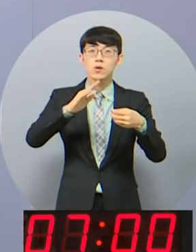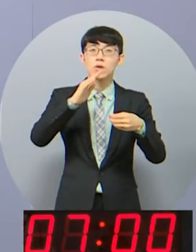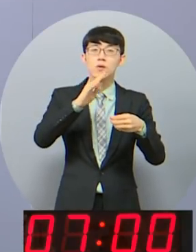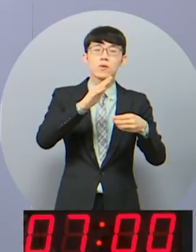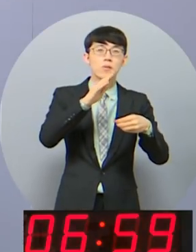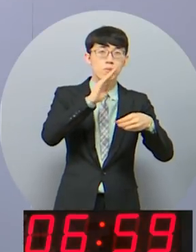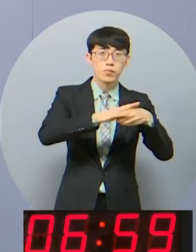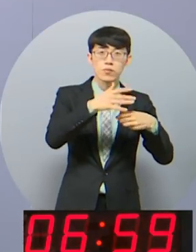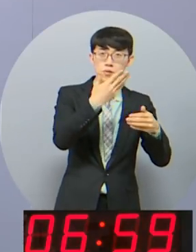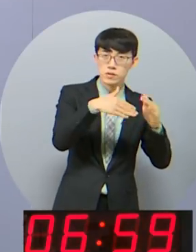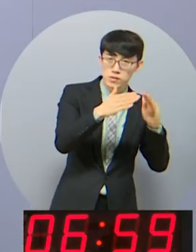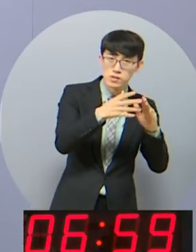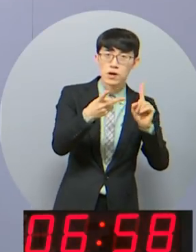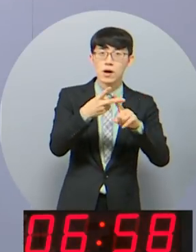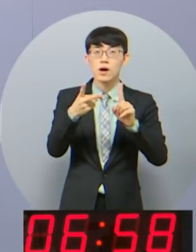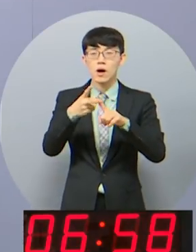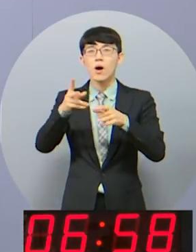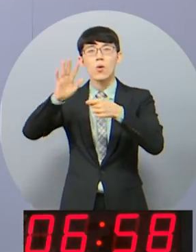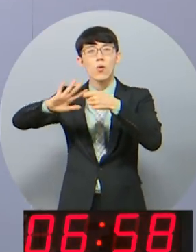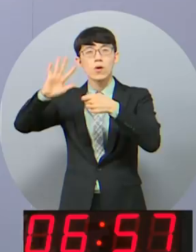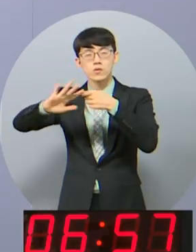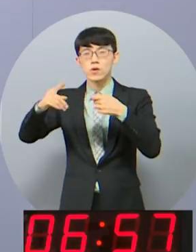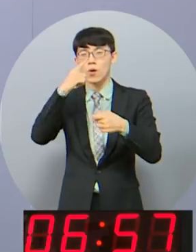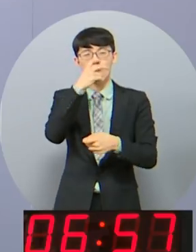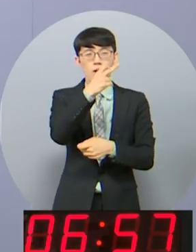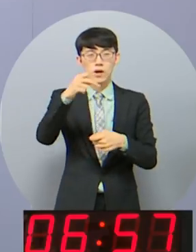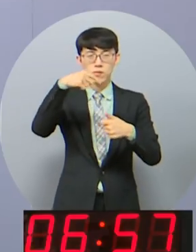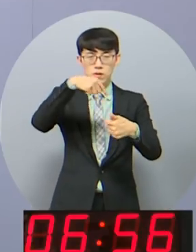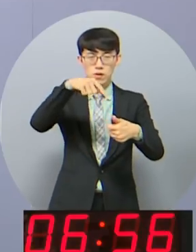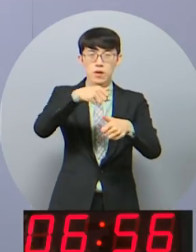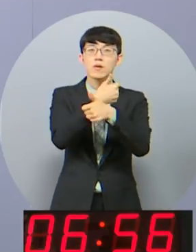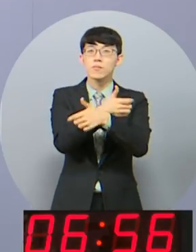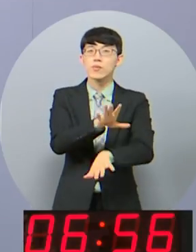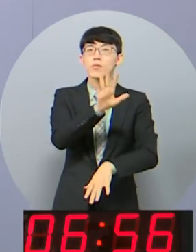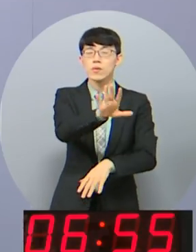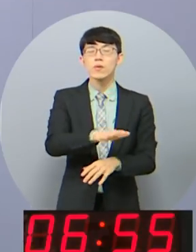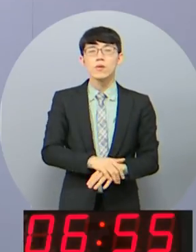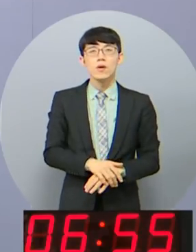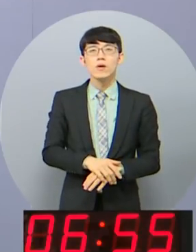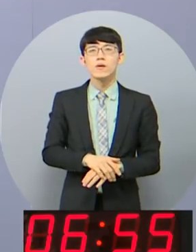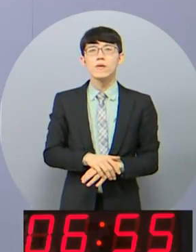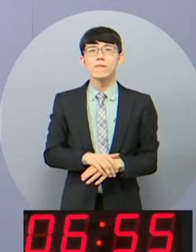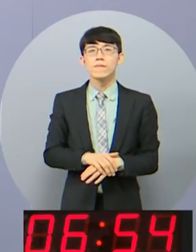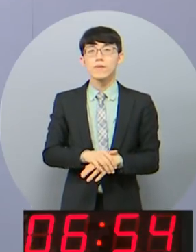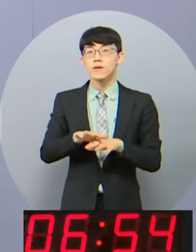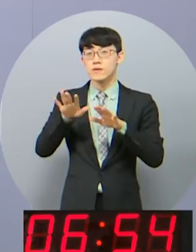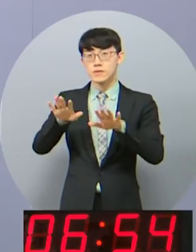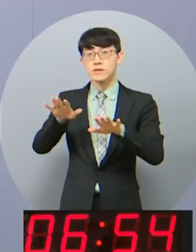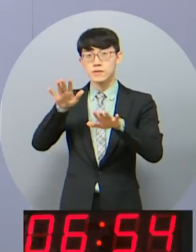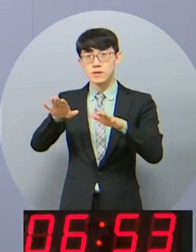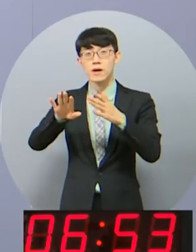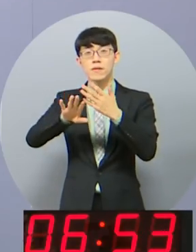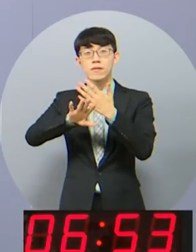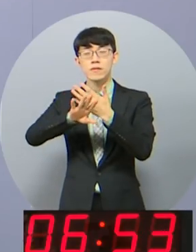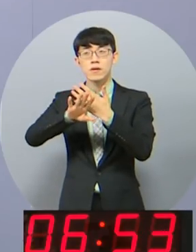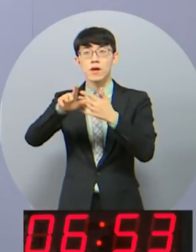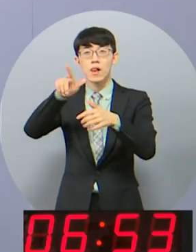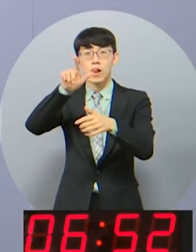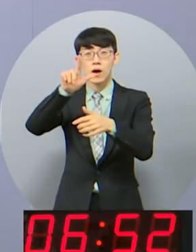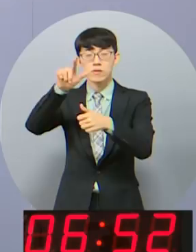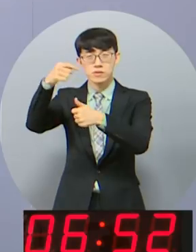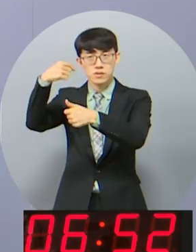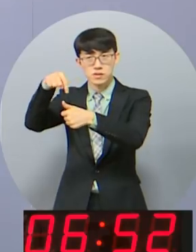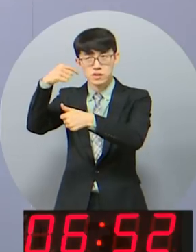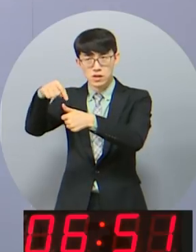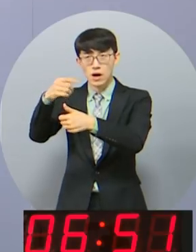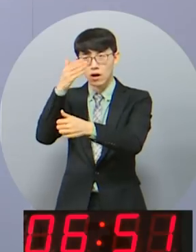公国小担任英文的老师，在不影响这个现任的这个教师的教学的这个课程之